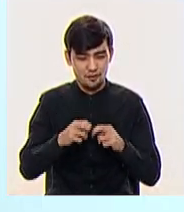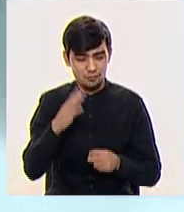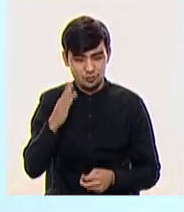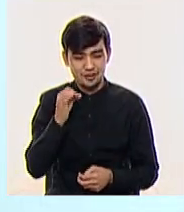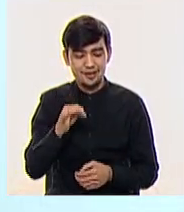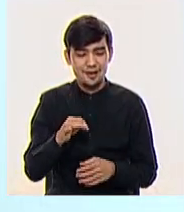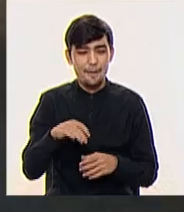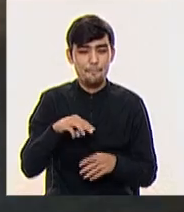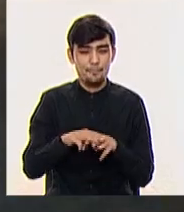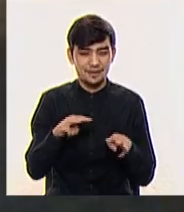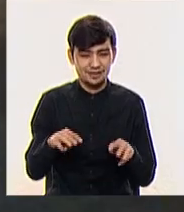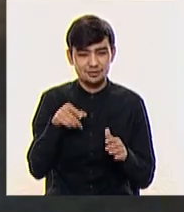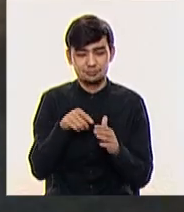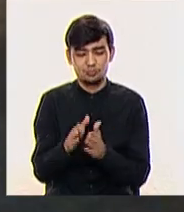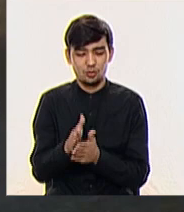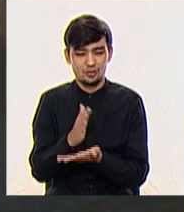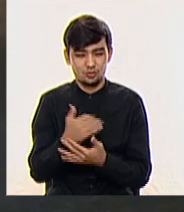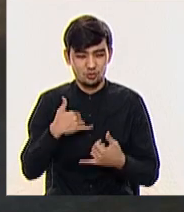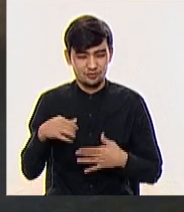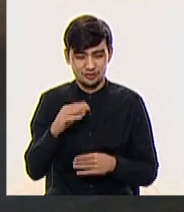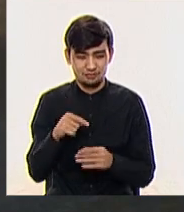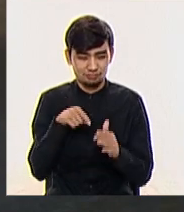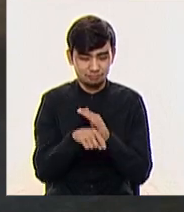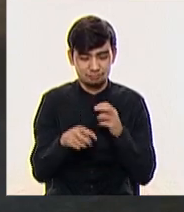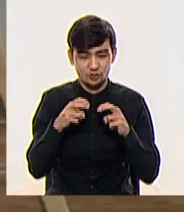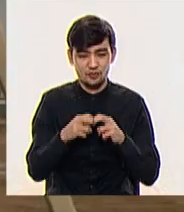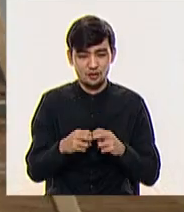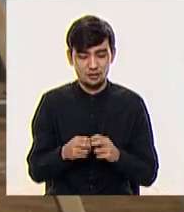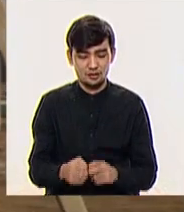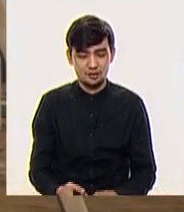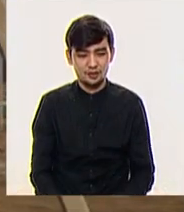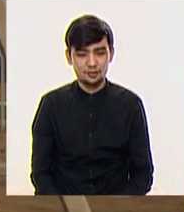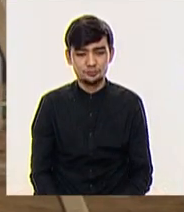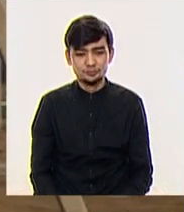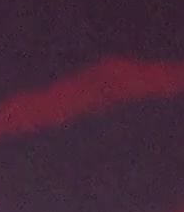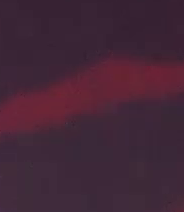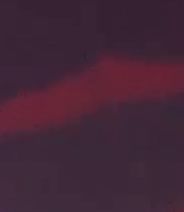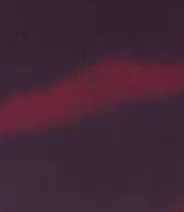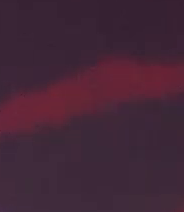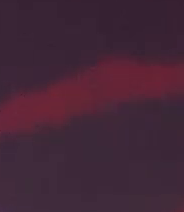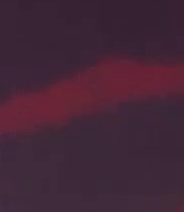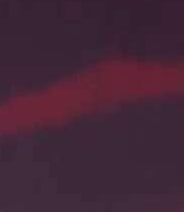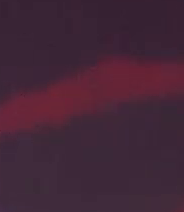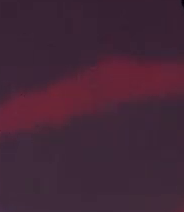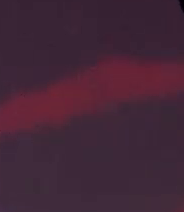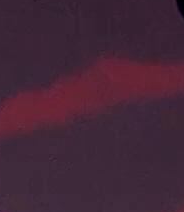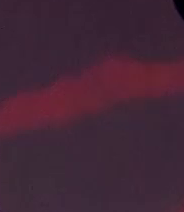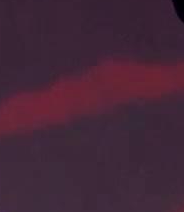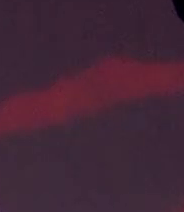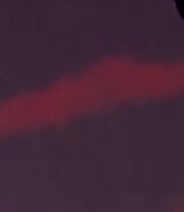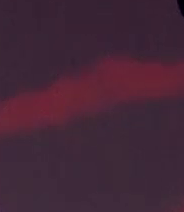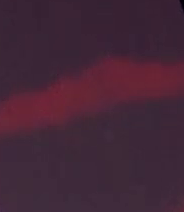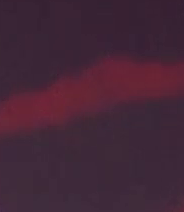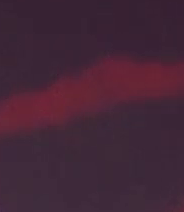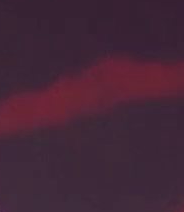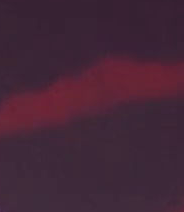ұжымы министрліктің араласуын сұрайды. Жанат Молдашева, Қанат Елеуов, Информ бюро, Атырау облысы. Елімізде болып жатқан ең